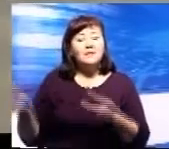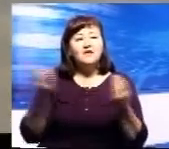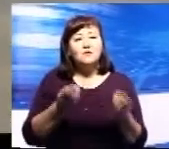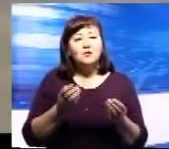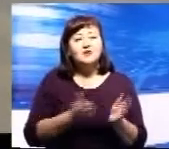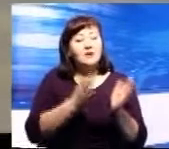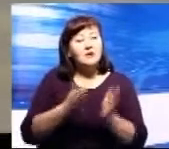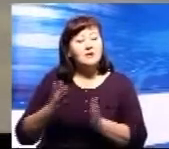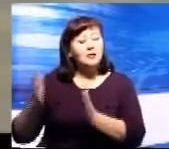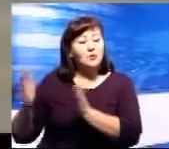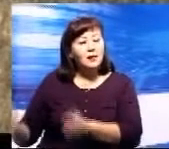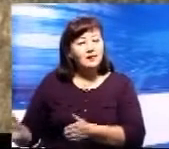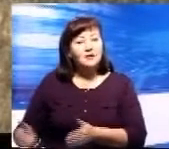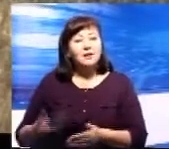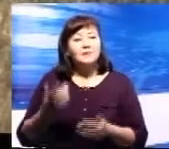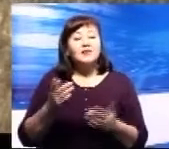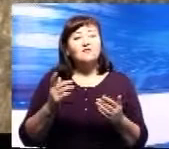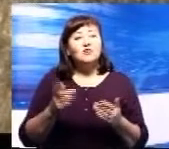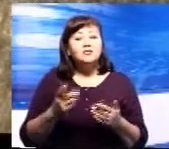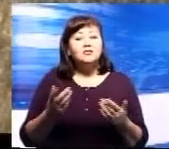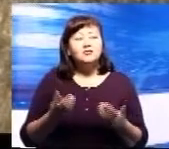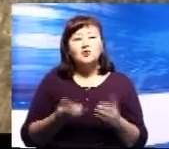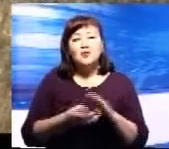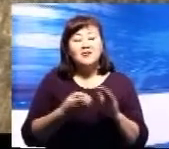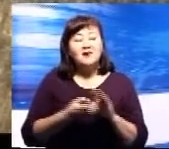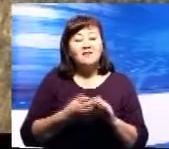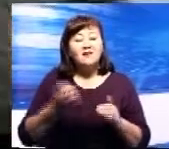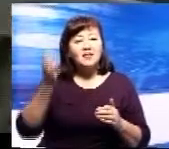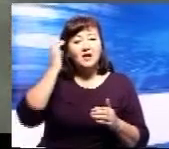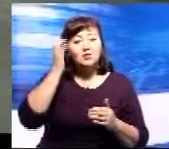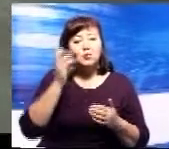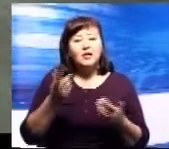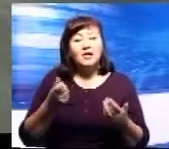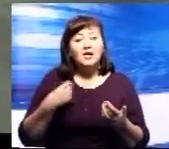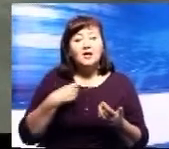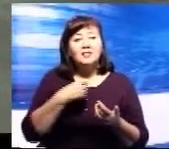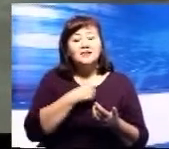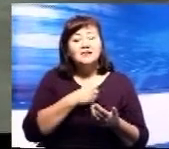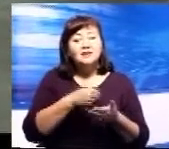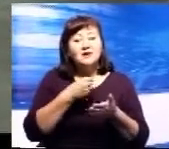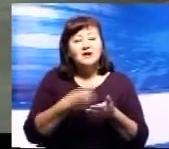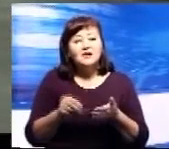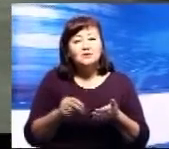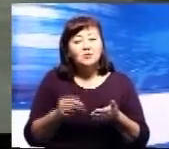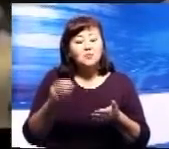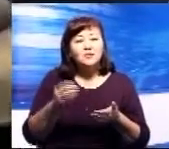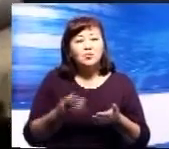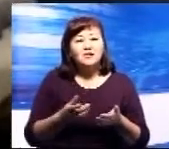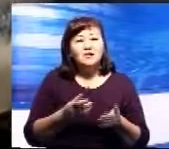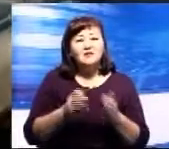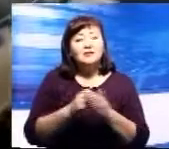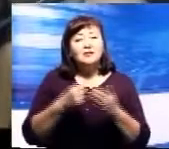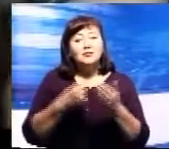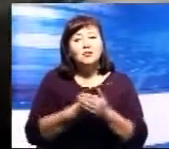Во многом нездоровый ажиотаж складывается из-за того, что жители частного сектора откладывают закуп твердого топлива до